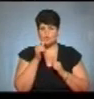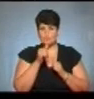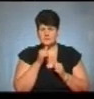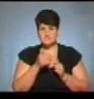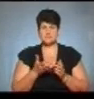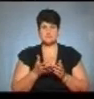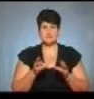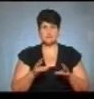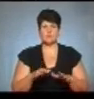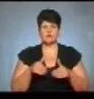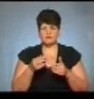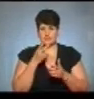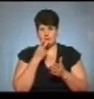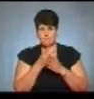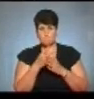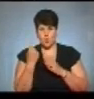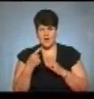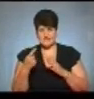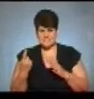Щомісяця перше подавати показники